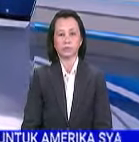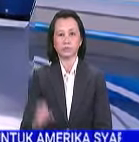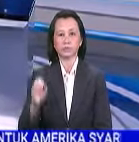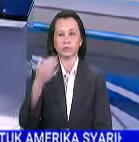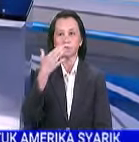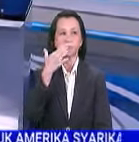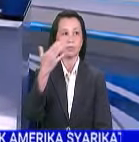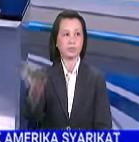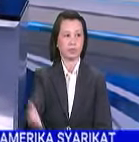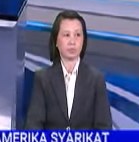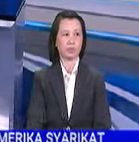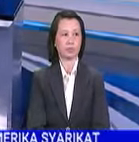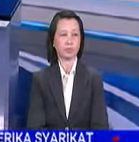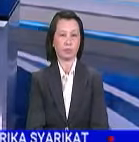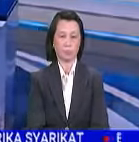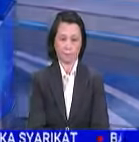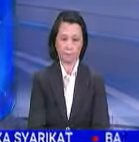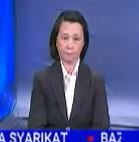Baik, terima kasih.